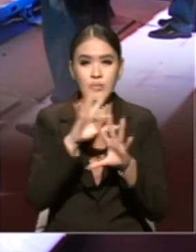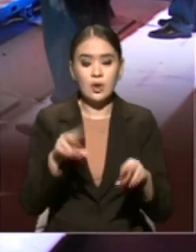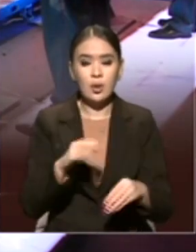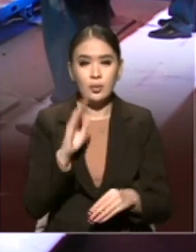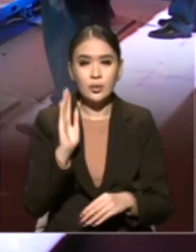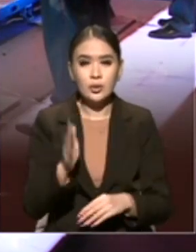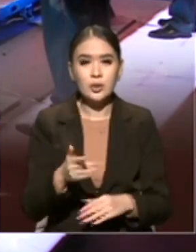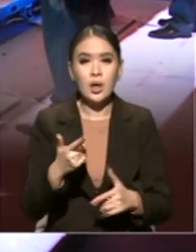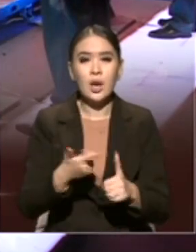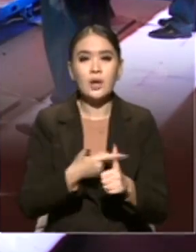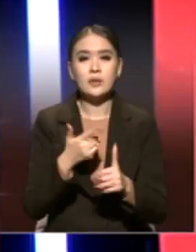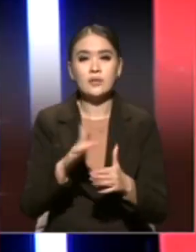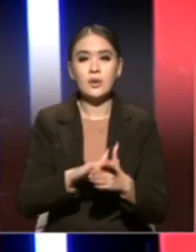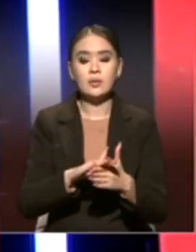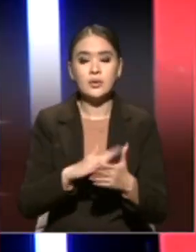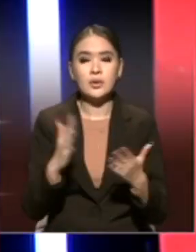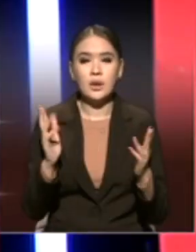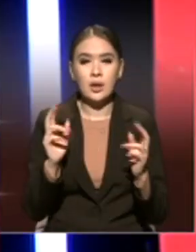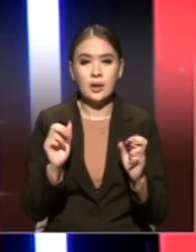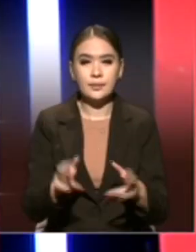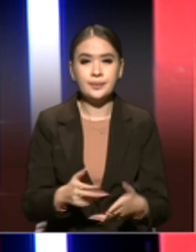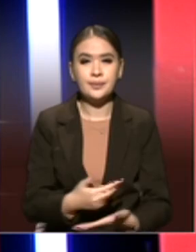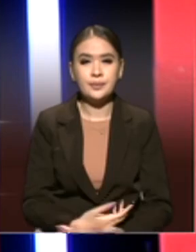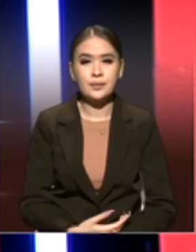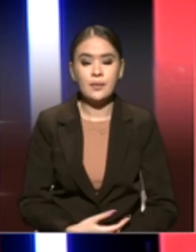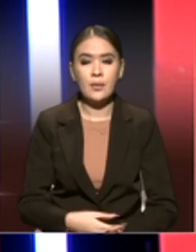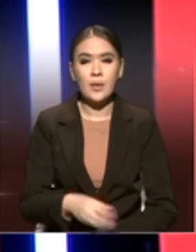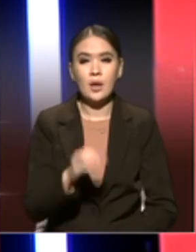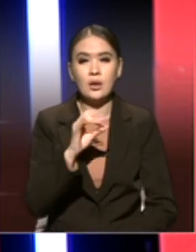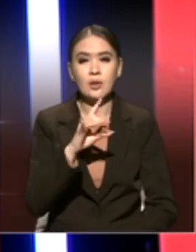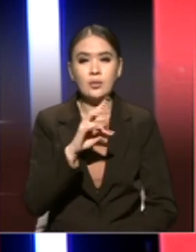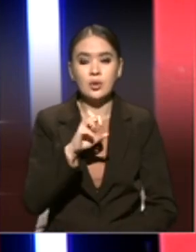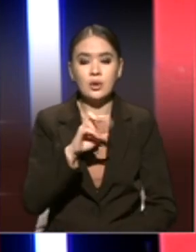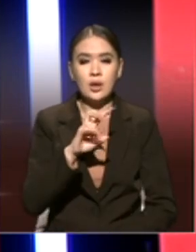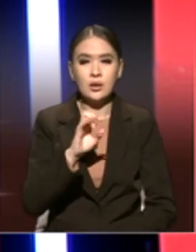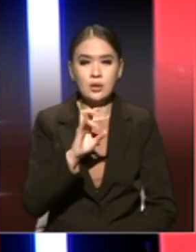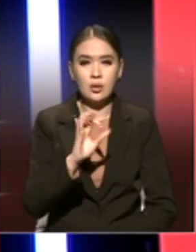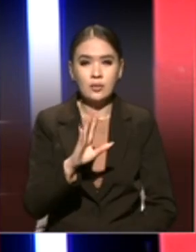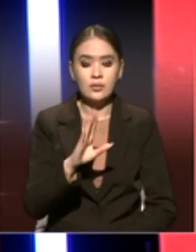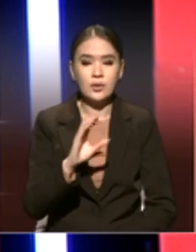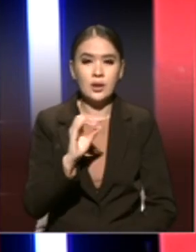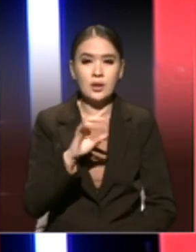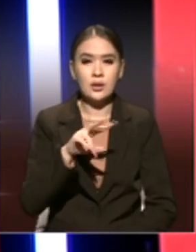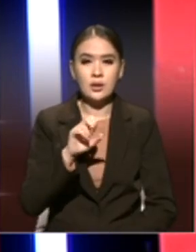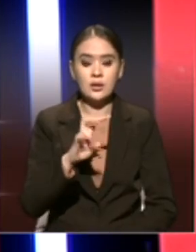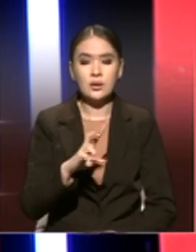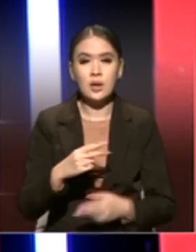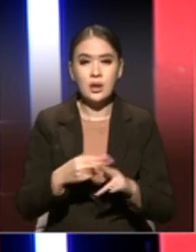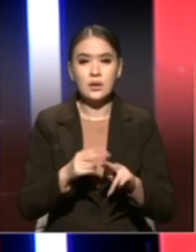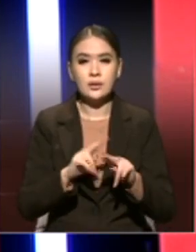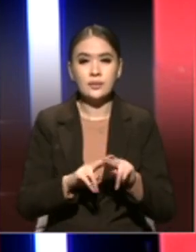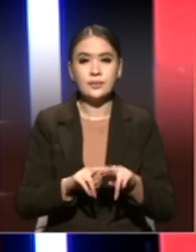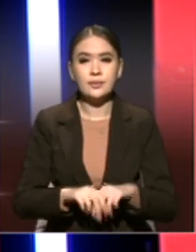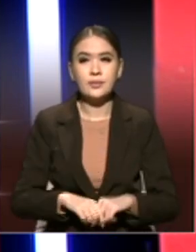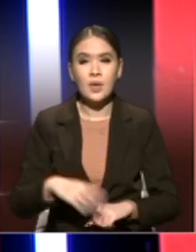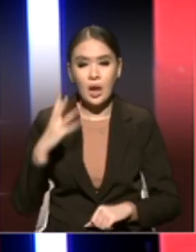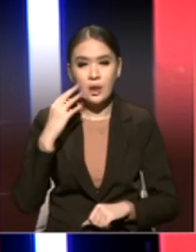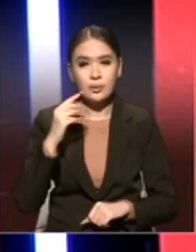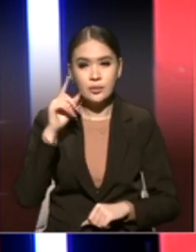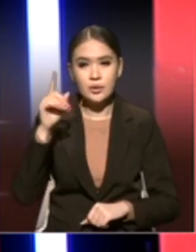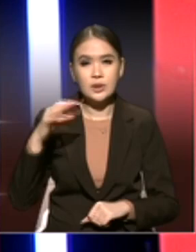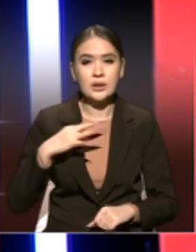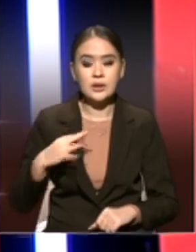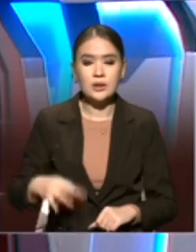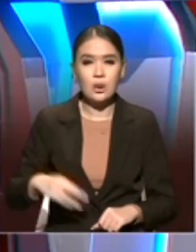Аты жөніңіз кім болады? Ермазан Ферлан болады. Менің ұлым Алматы несінде ұлттық ұланда су істетіп жүр қазір. Май айында